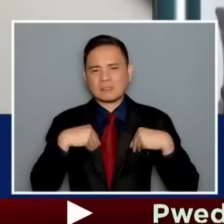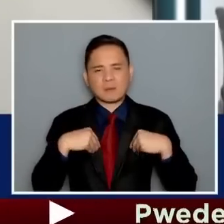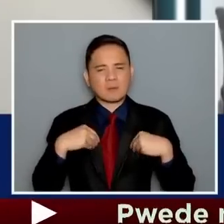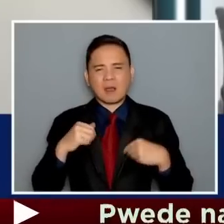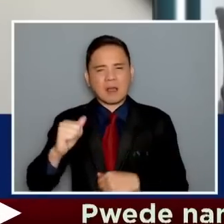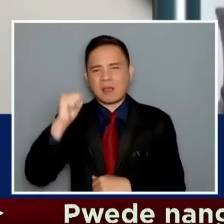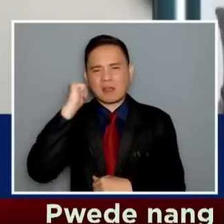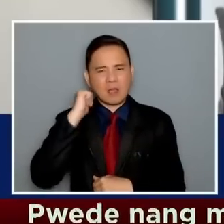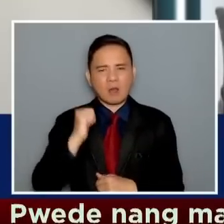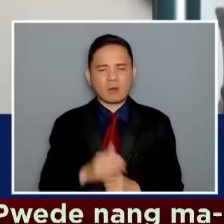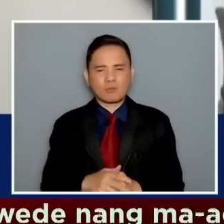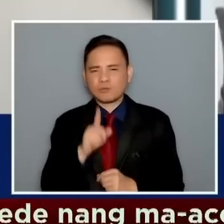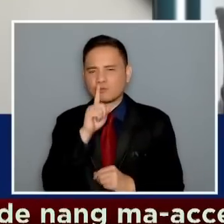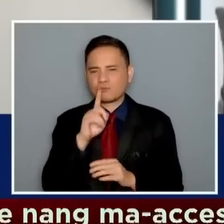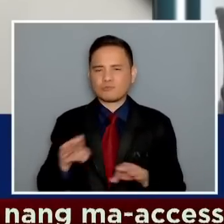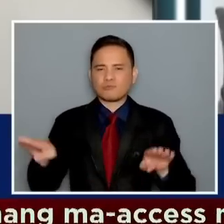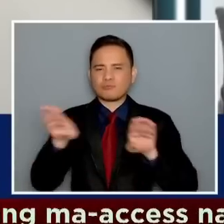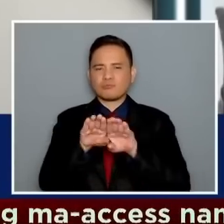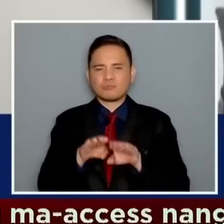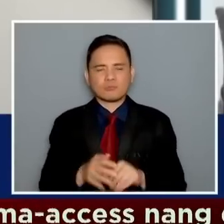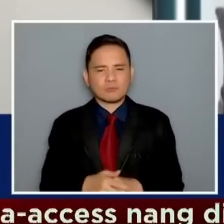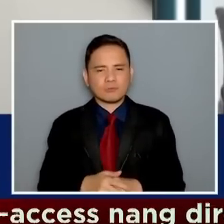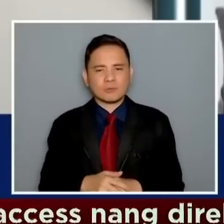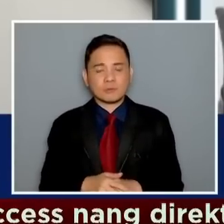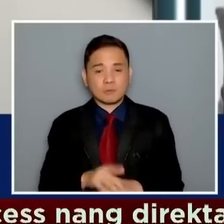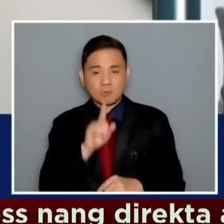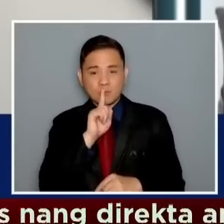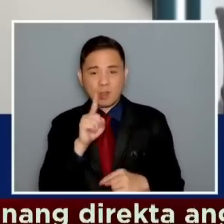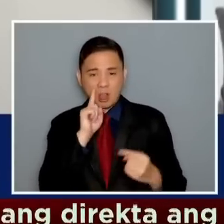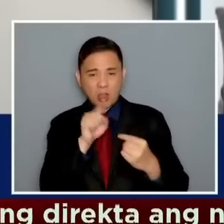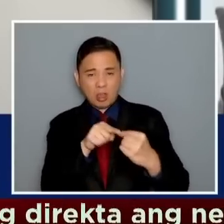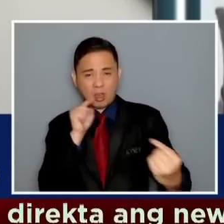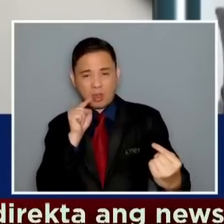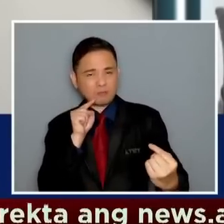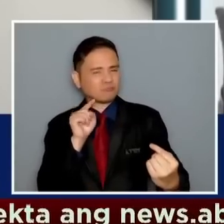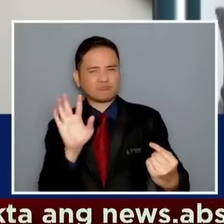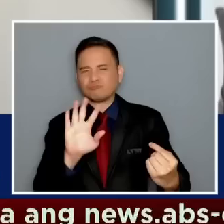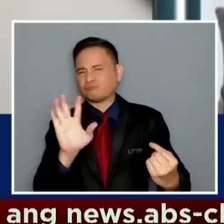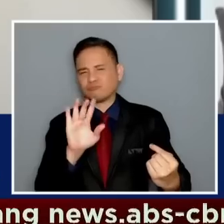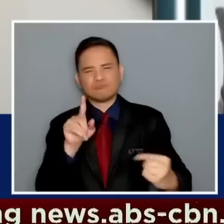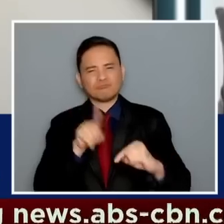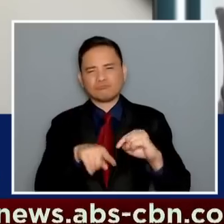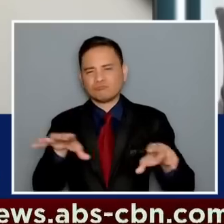matatanggap na sila po ay against dito.